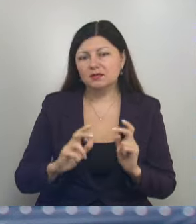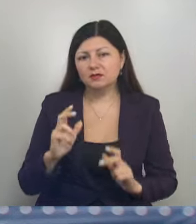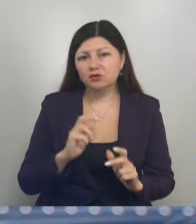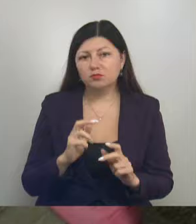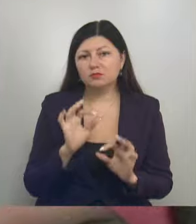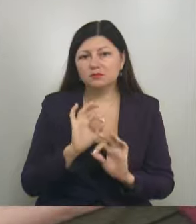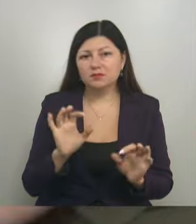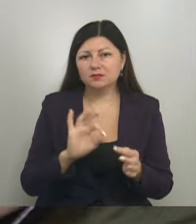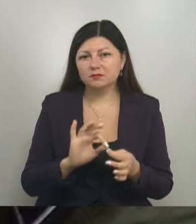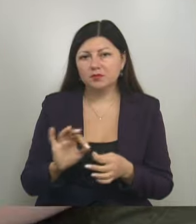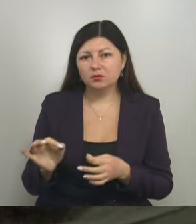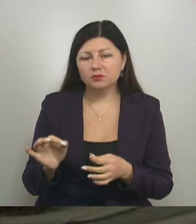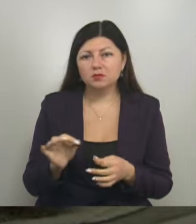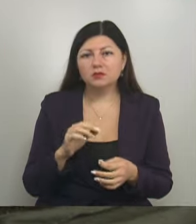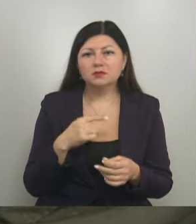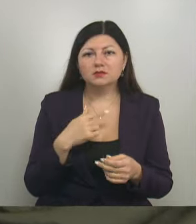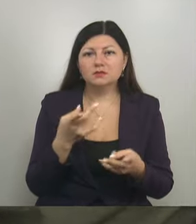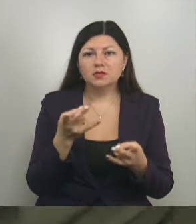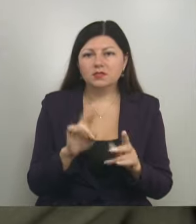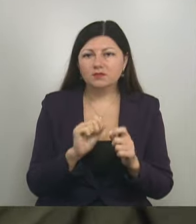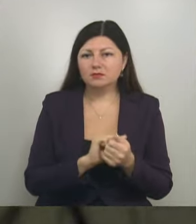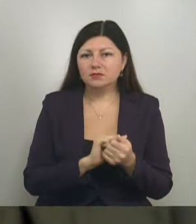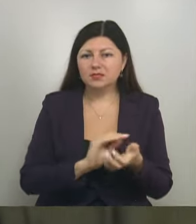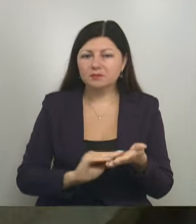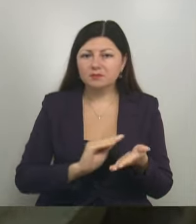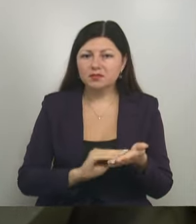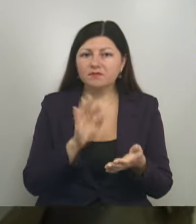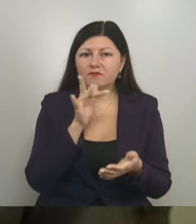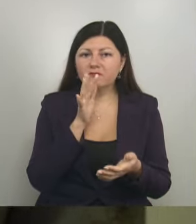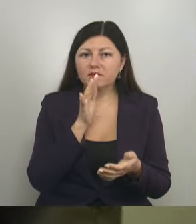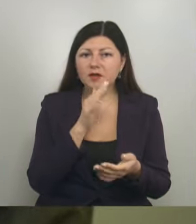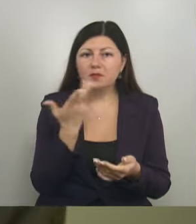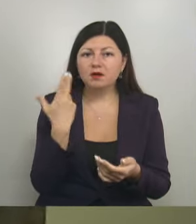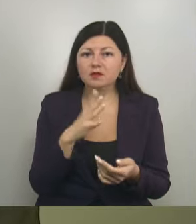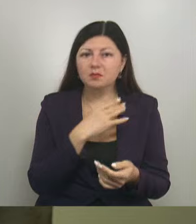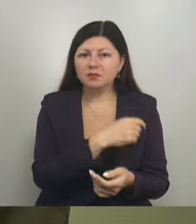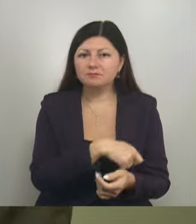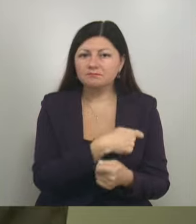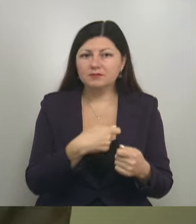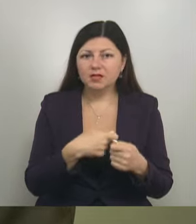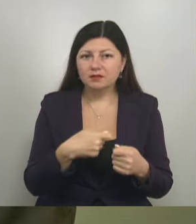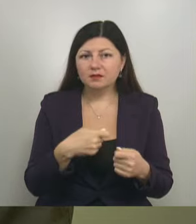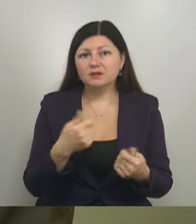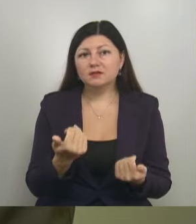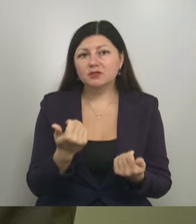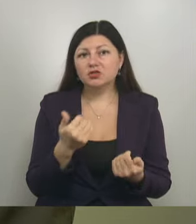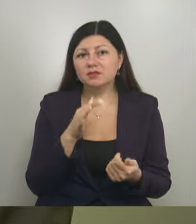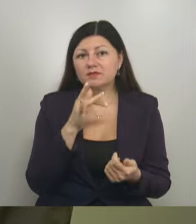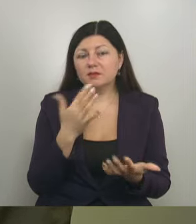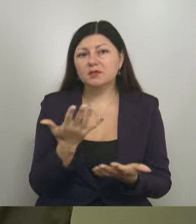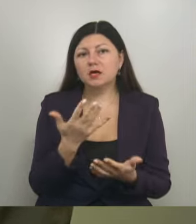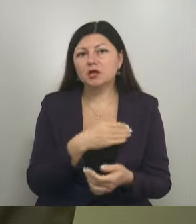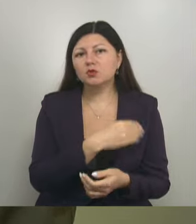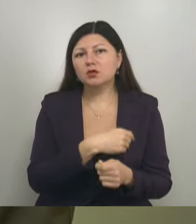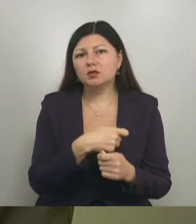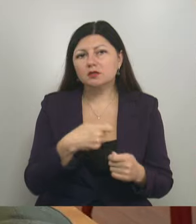сюжете. Здесь мы оставляем записочку с временем наложения жгута. Сейчас общепринятое время, на которое